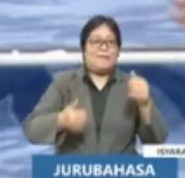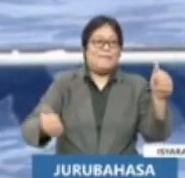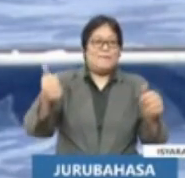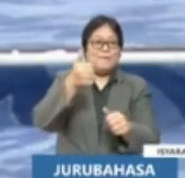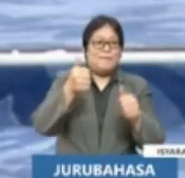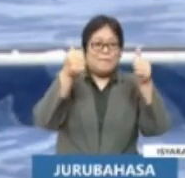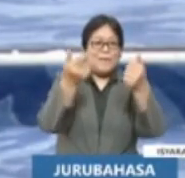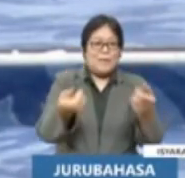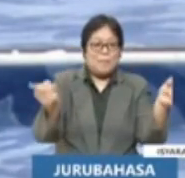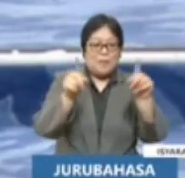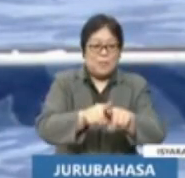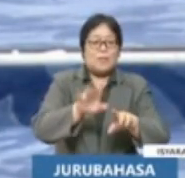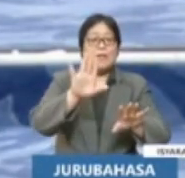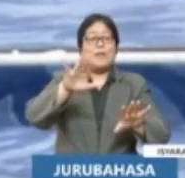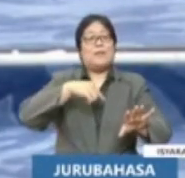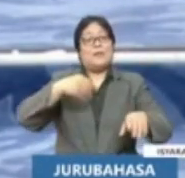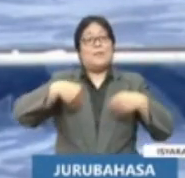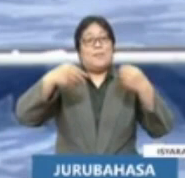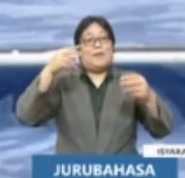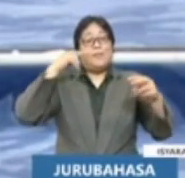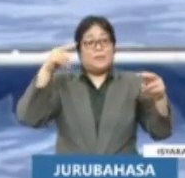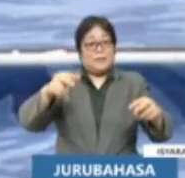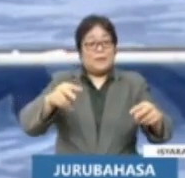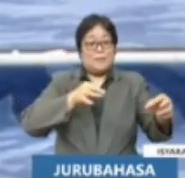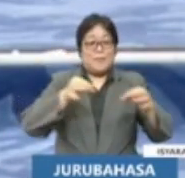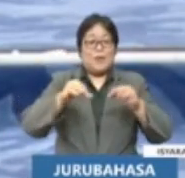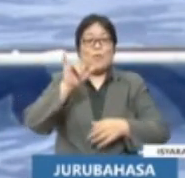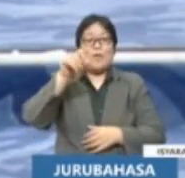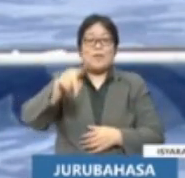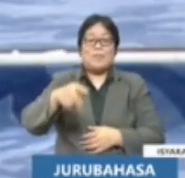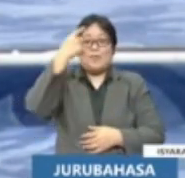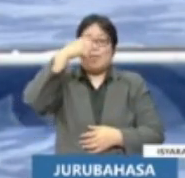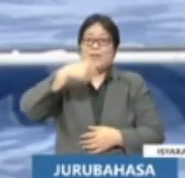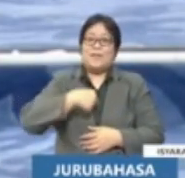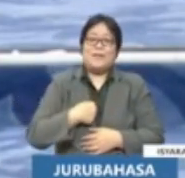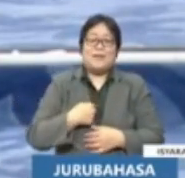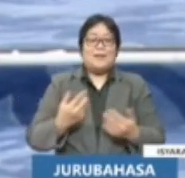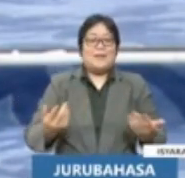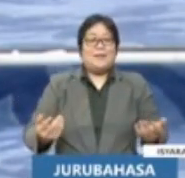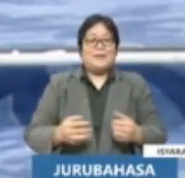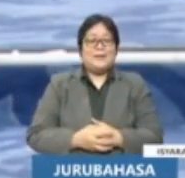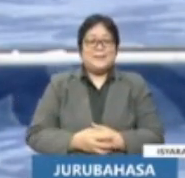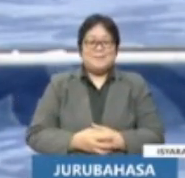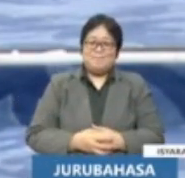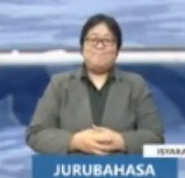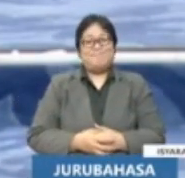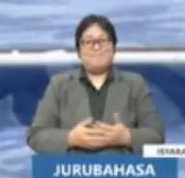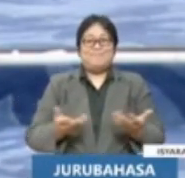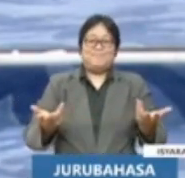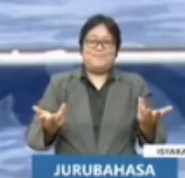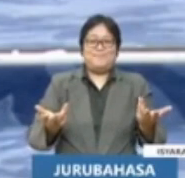presiden, saya nak beri pandangan bahawa penjelasan Speaker itu bagi saya agak